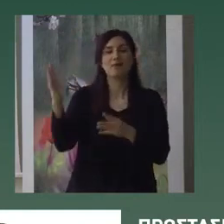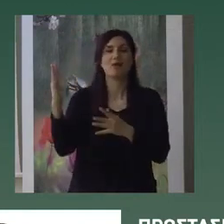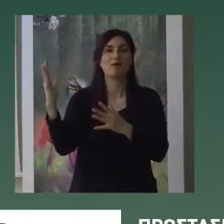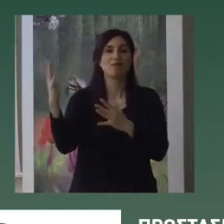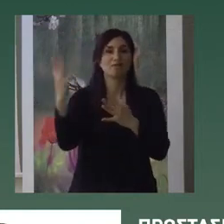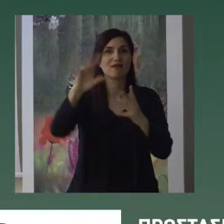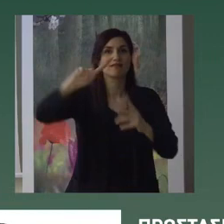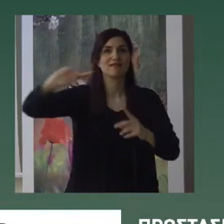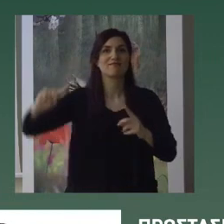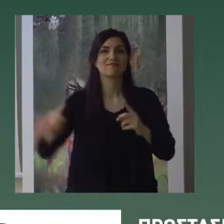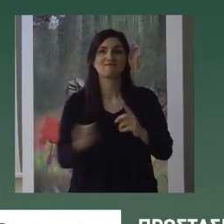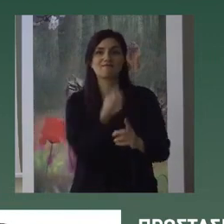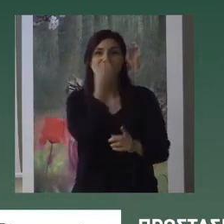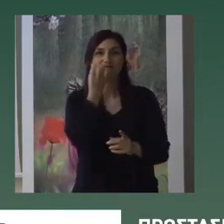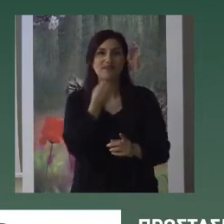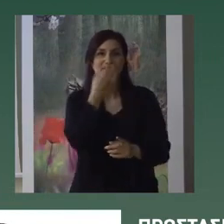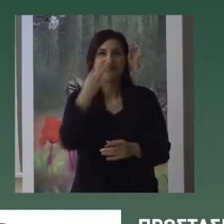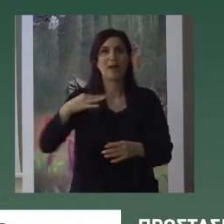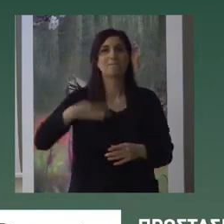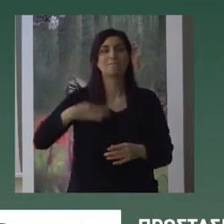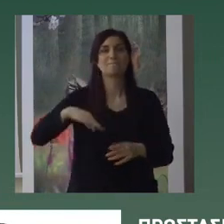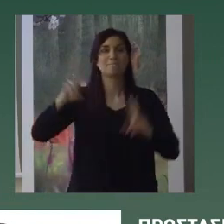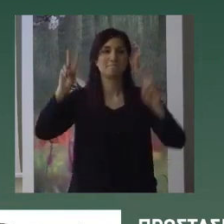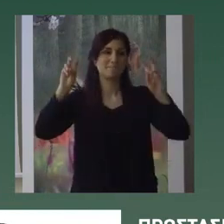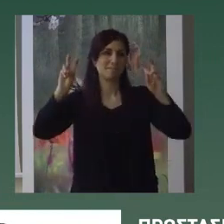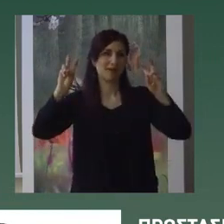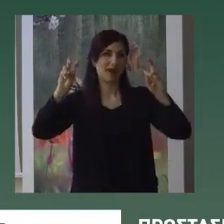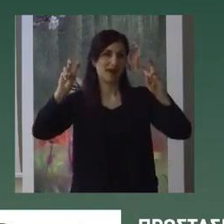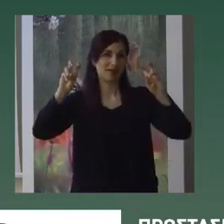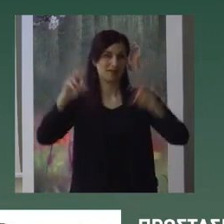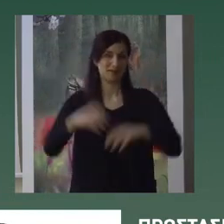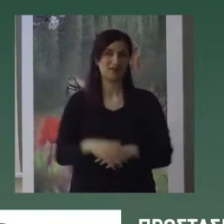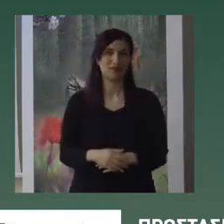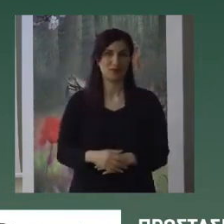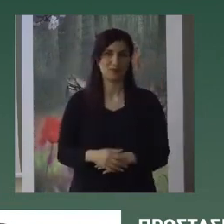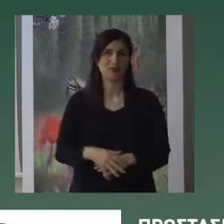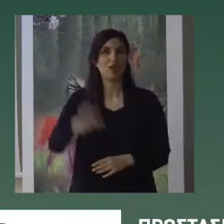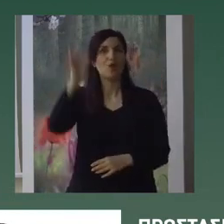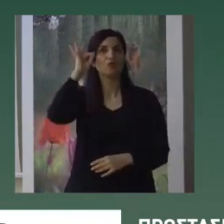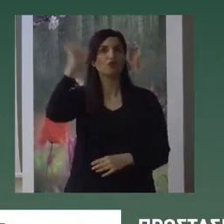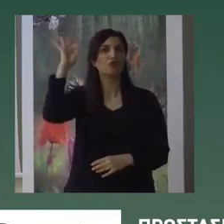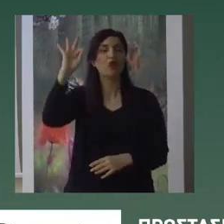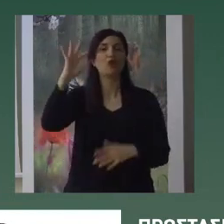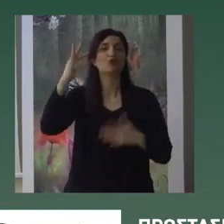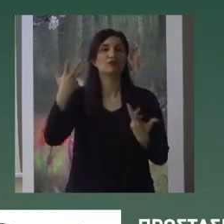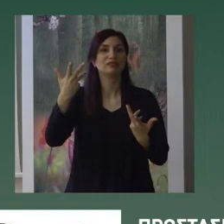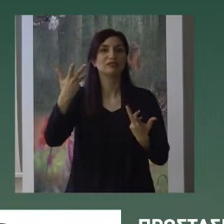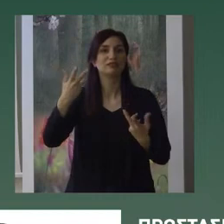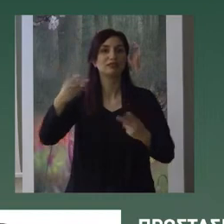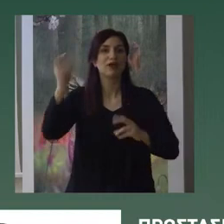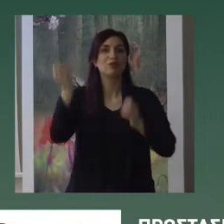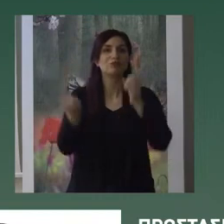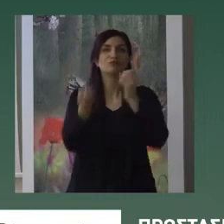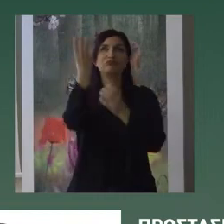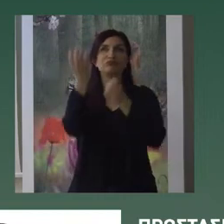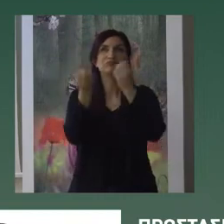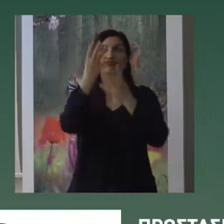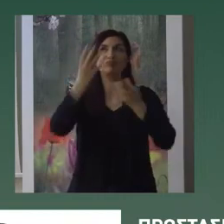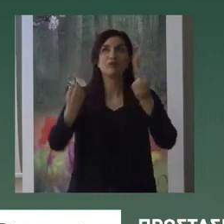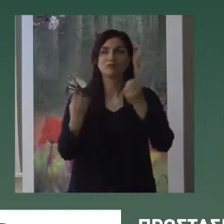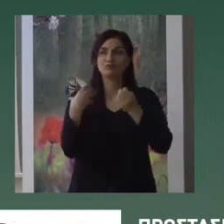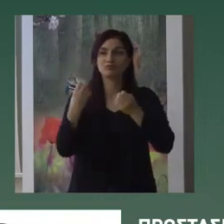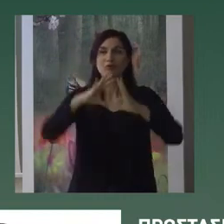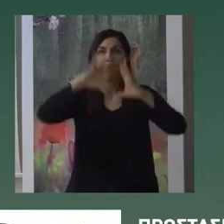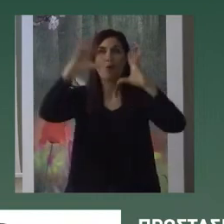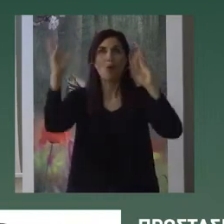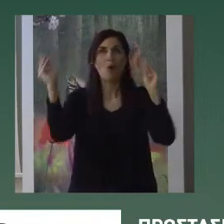να αντικαταστήσεις το φυσικό αέριο και το πετρέλαιο με ηλεκτρισμό για τη θέρμανση των κτηρίων, για να μειώσεις εκπομπές αερίων θερμοκηπίου. Σκεφτείτε